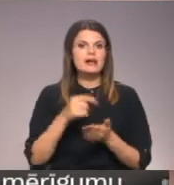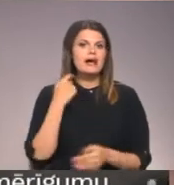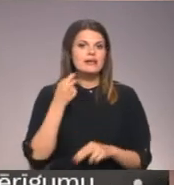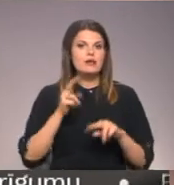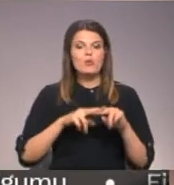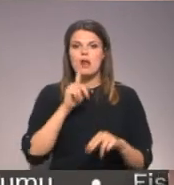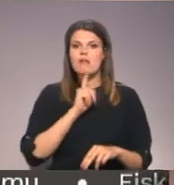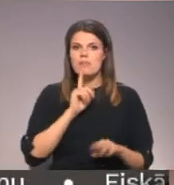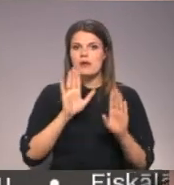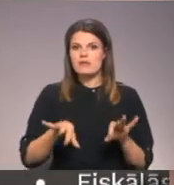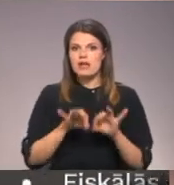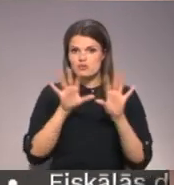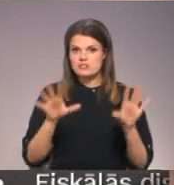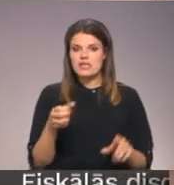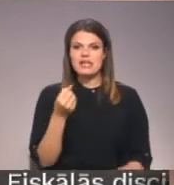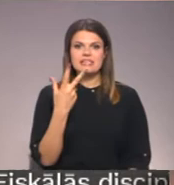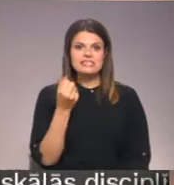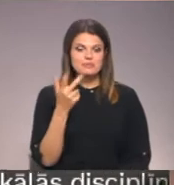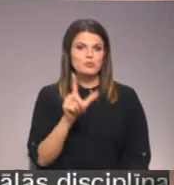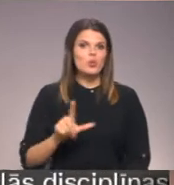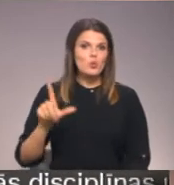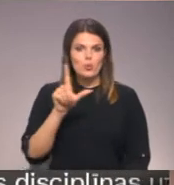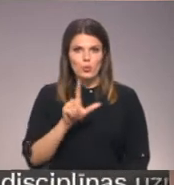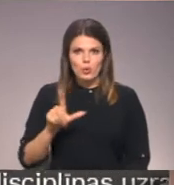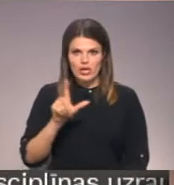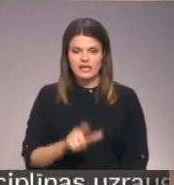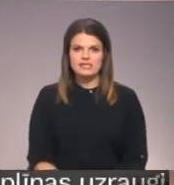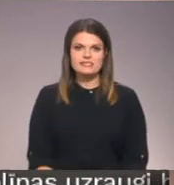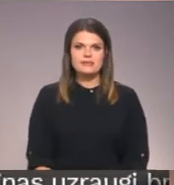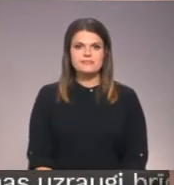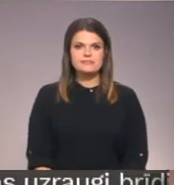un Liepāju varētu atsākties no 13. jūlija. Turpin TV Kurzeme.